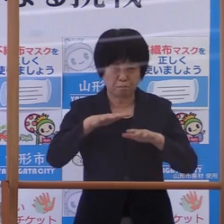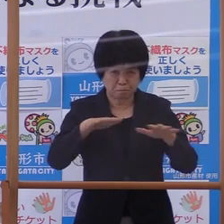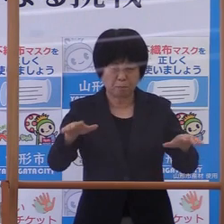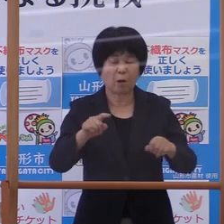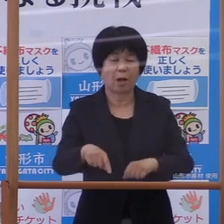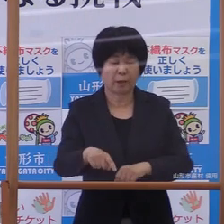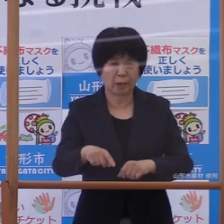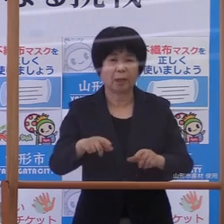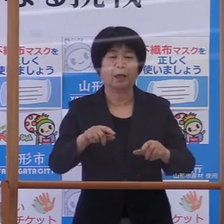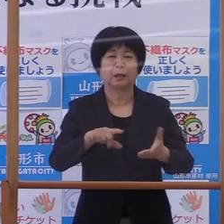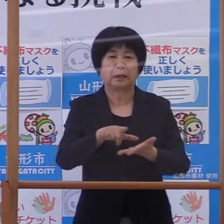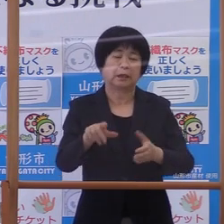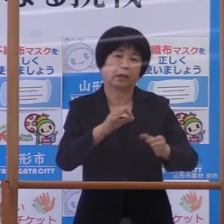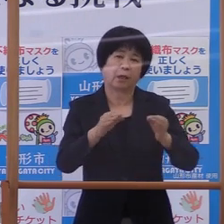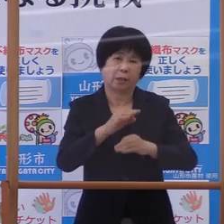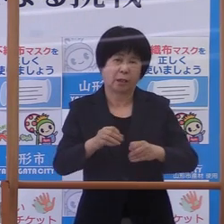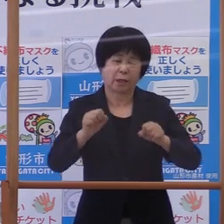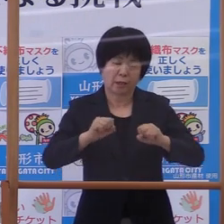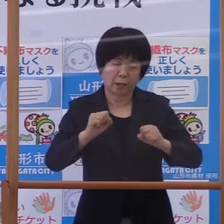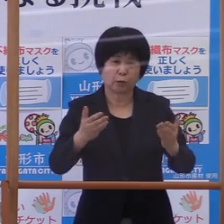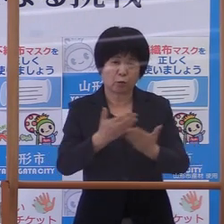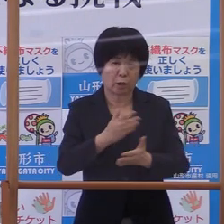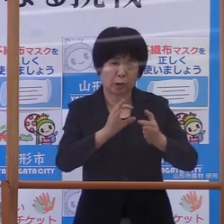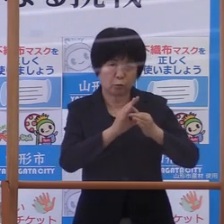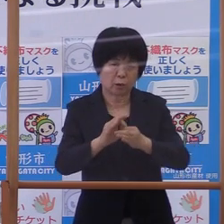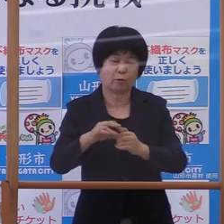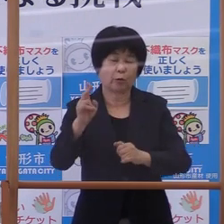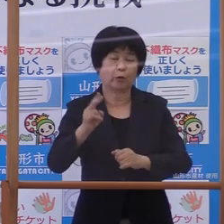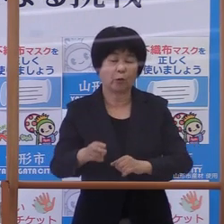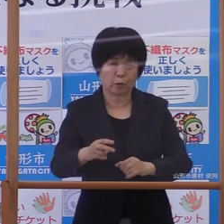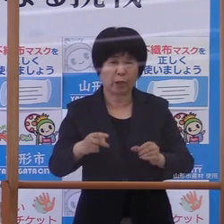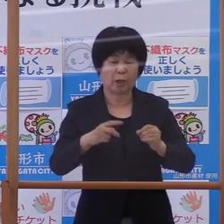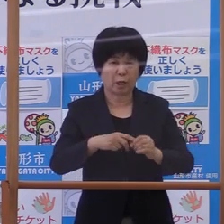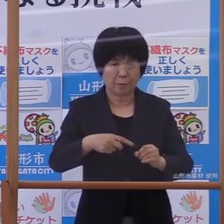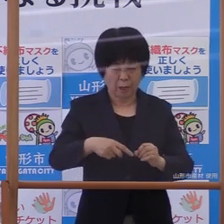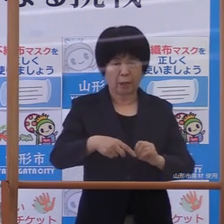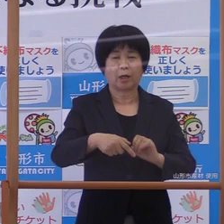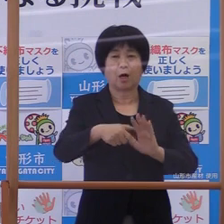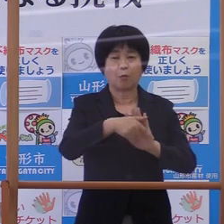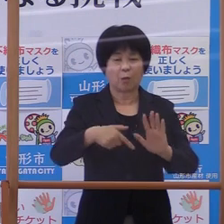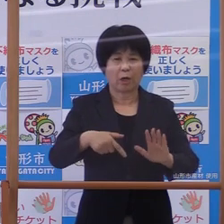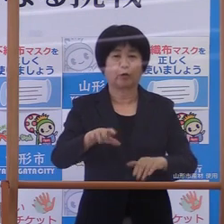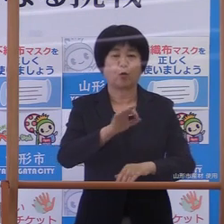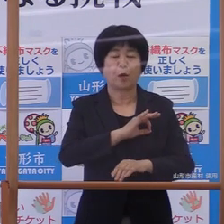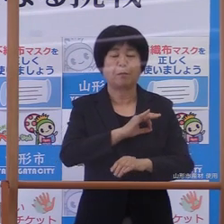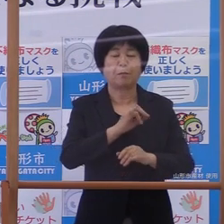して地域経済活性化につなげられるよう山形ブランドメンバーズ事業を開始いたします。